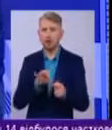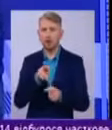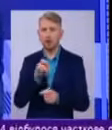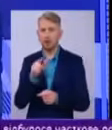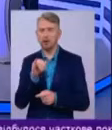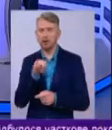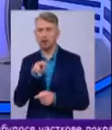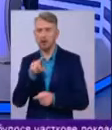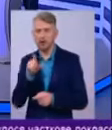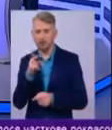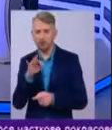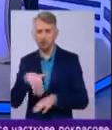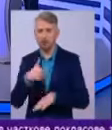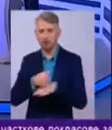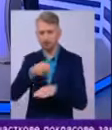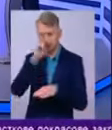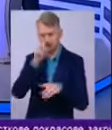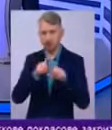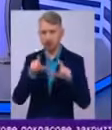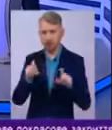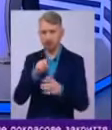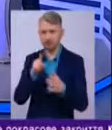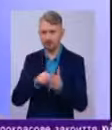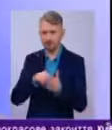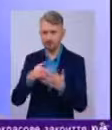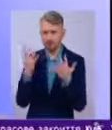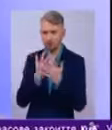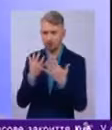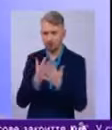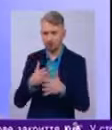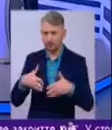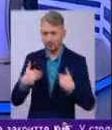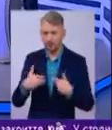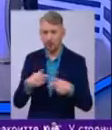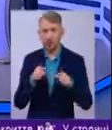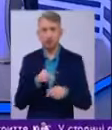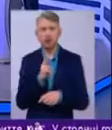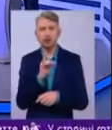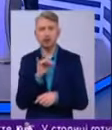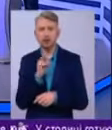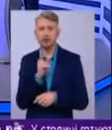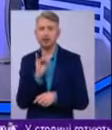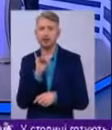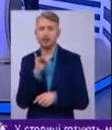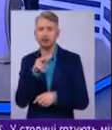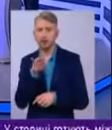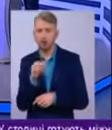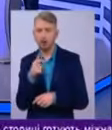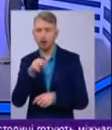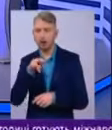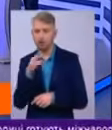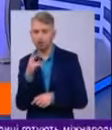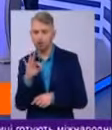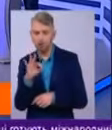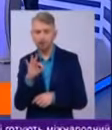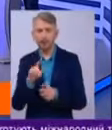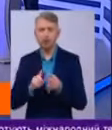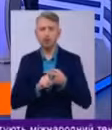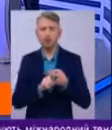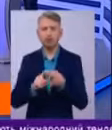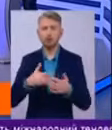голова Державного агентства України з питань кіно. Доброго вечора. Доброго вечора. А також Кирило Галушко, історик, координатор